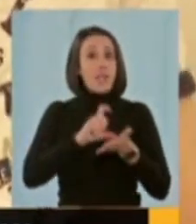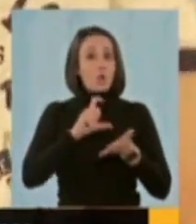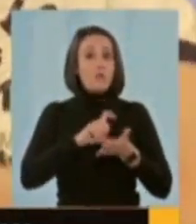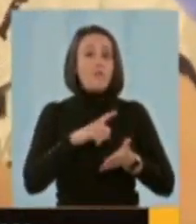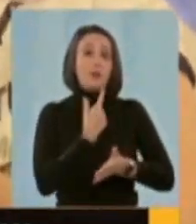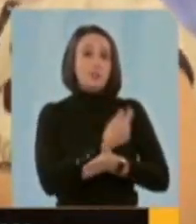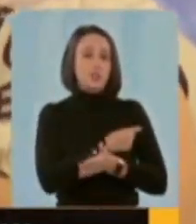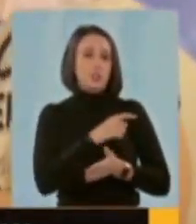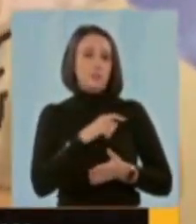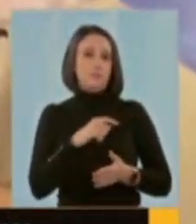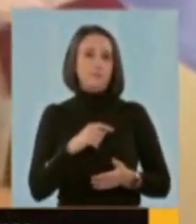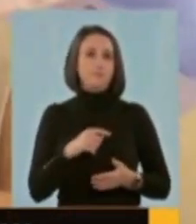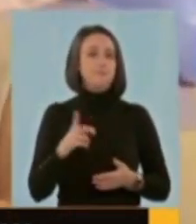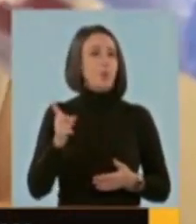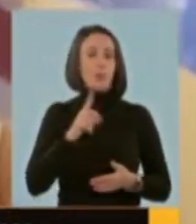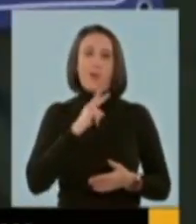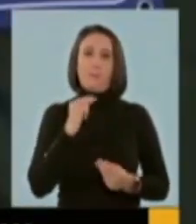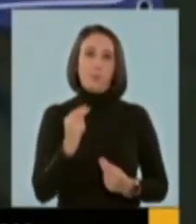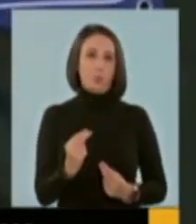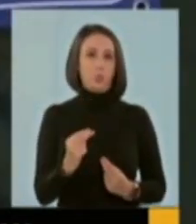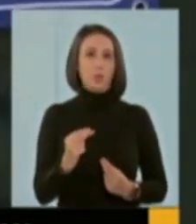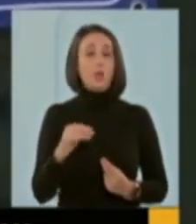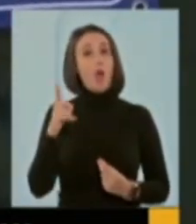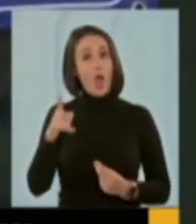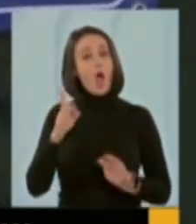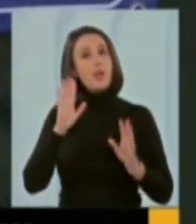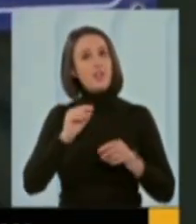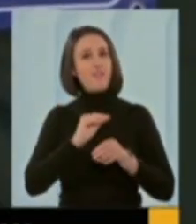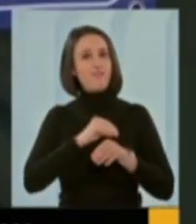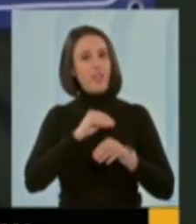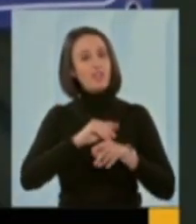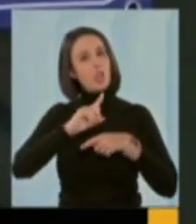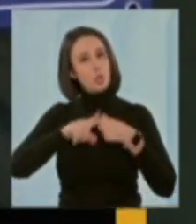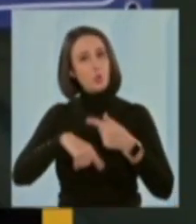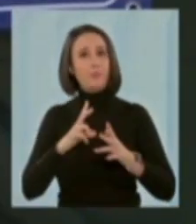de imunizare nu numai că ar fi ineficient, dar ar avea și efecte secundare severe.